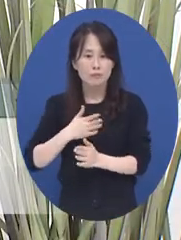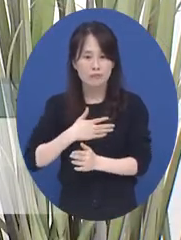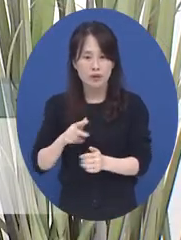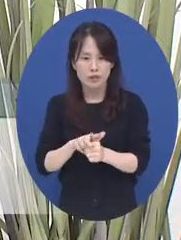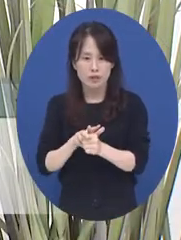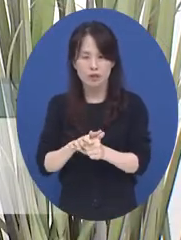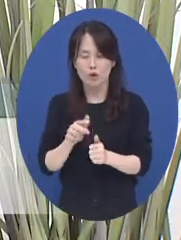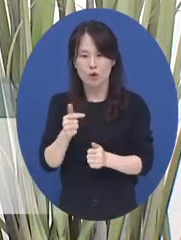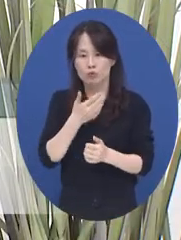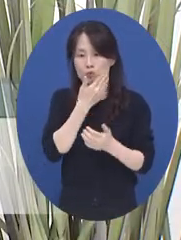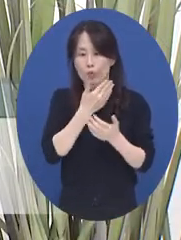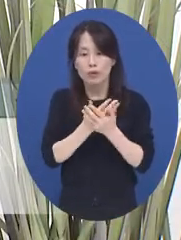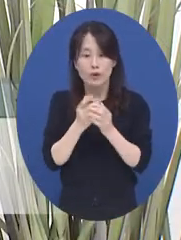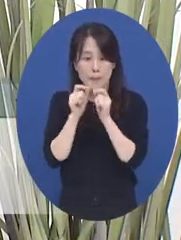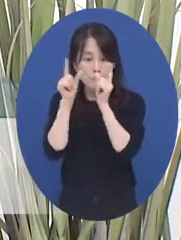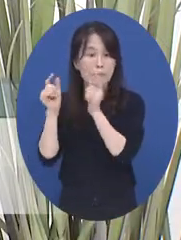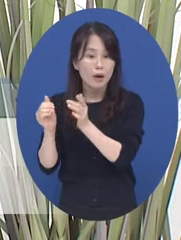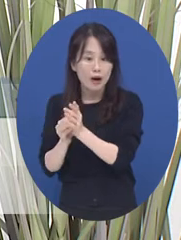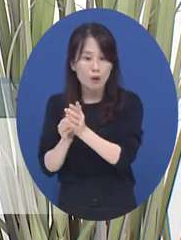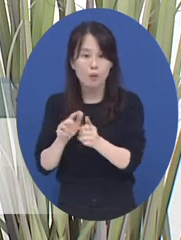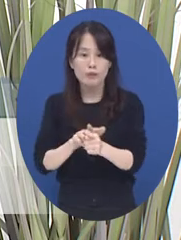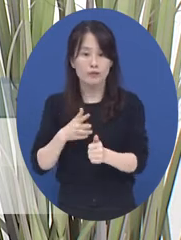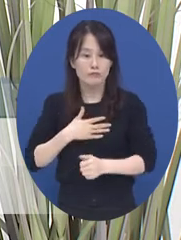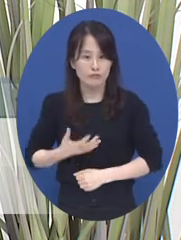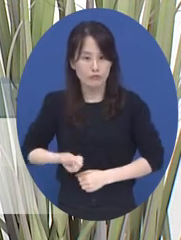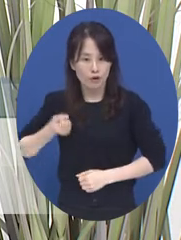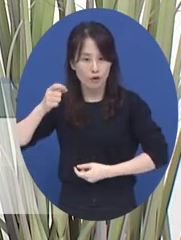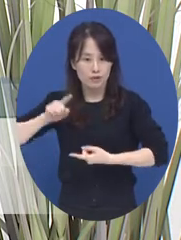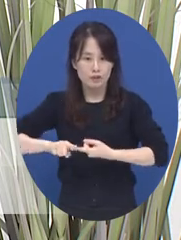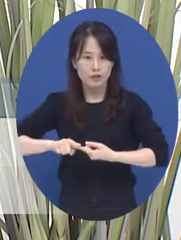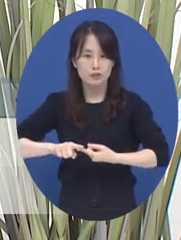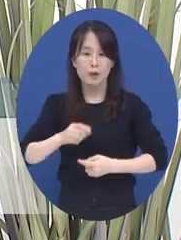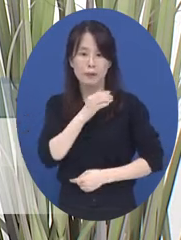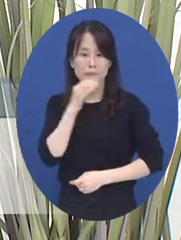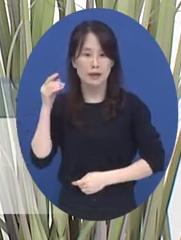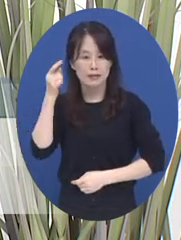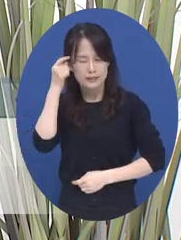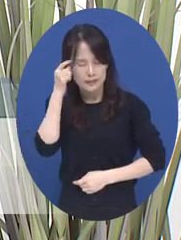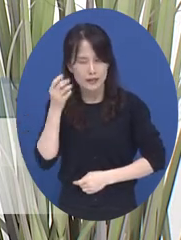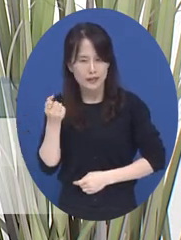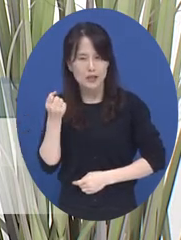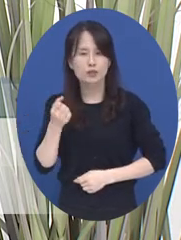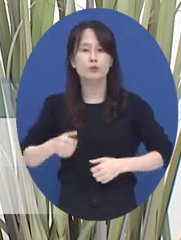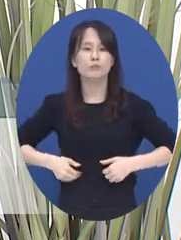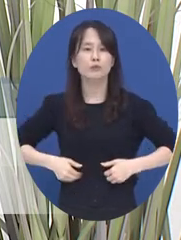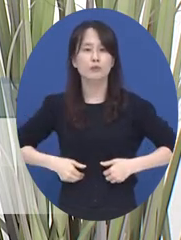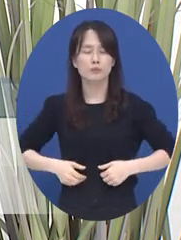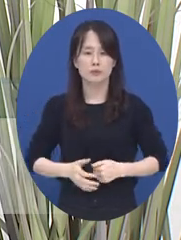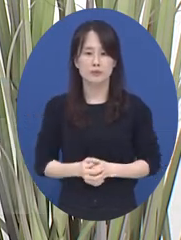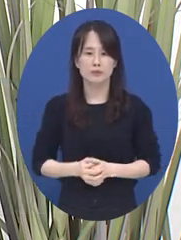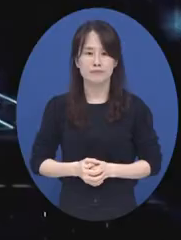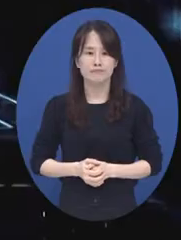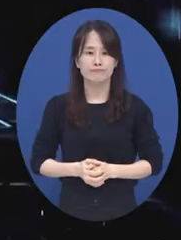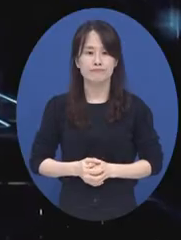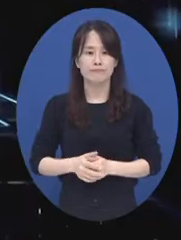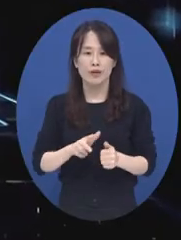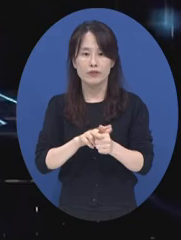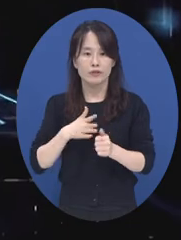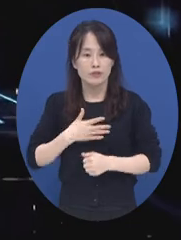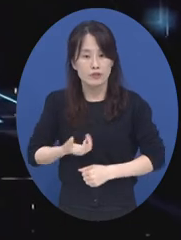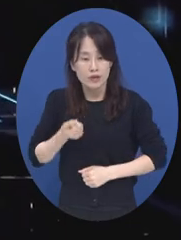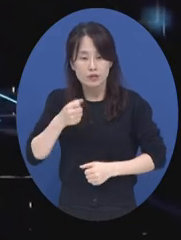자신의 데이터가 얼마나 소중한지를 알고 그렇게 해야지만 축원 데이터 주권의 대해서 제대로 인식을 하고 있어야지만